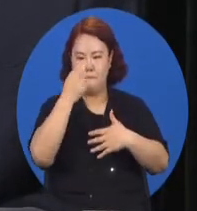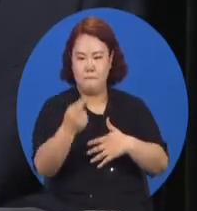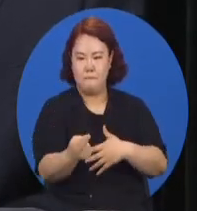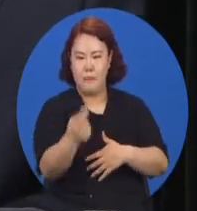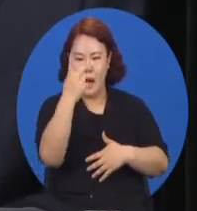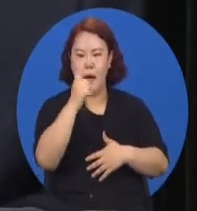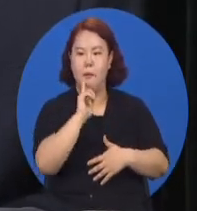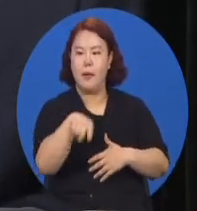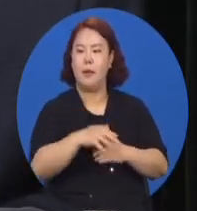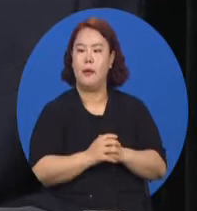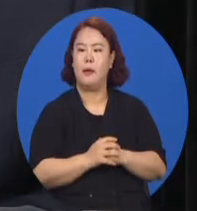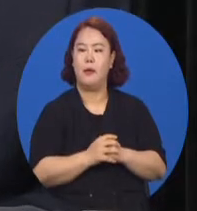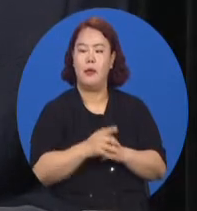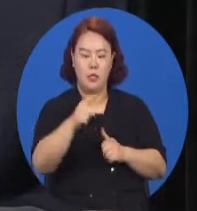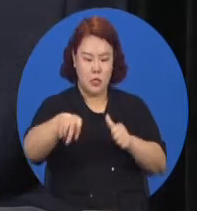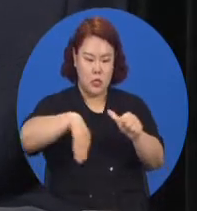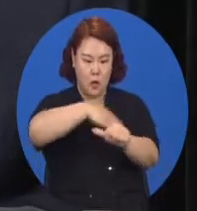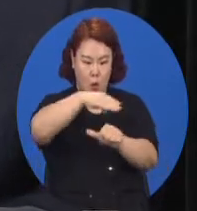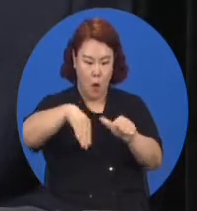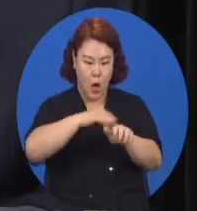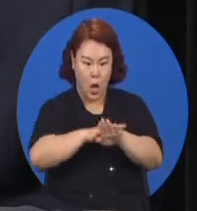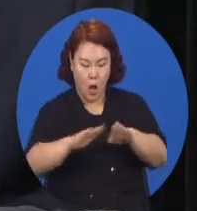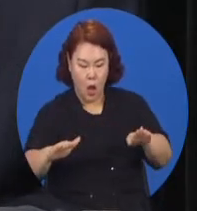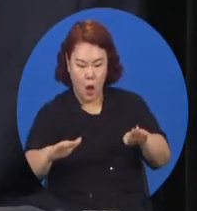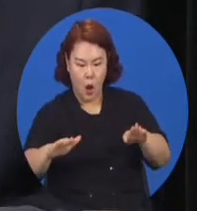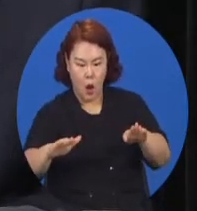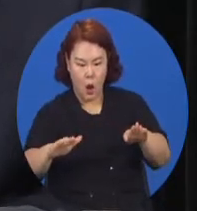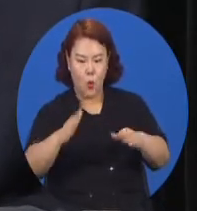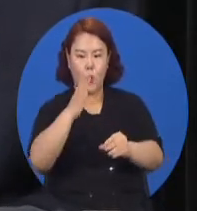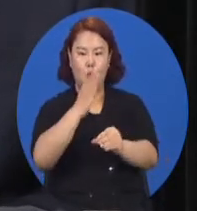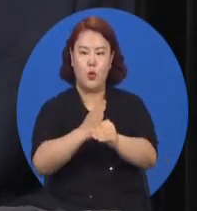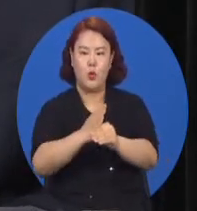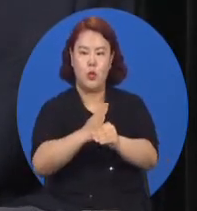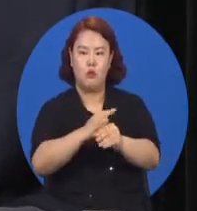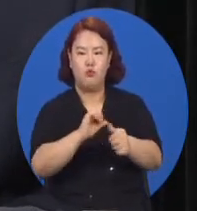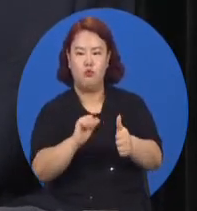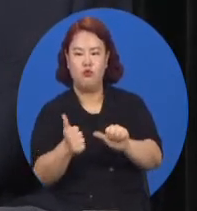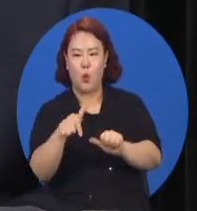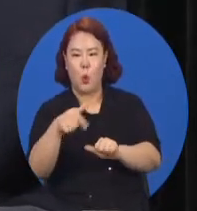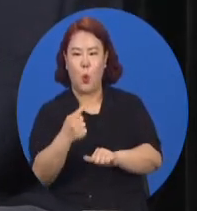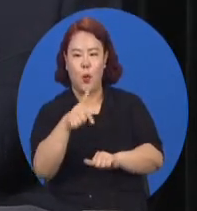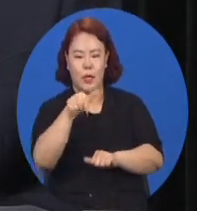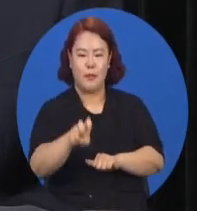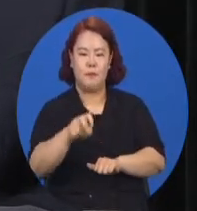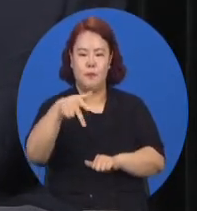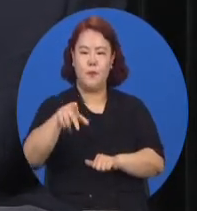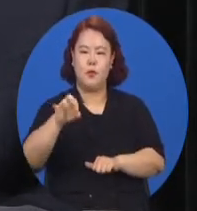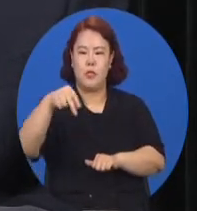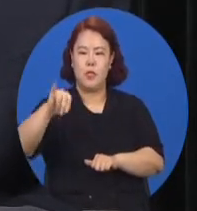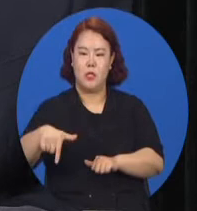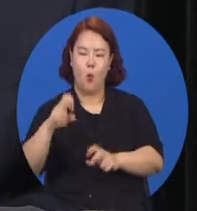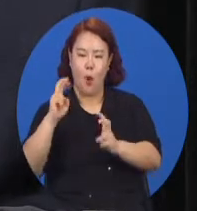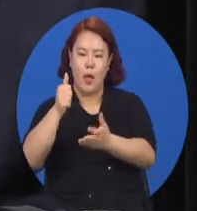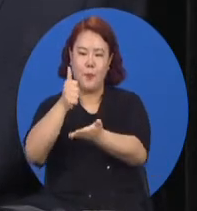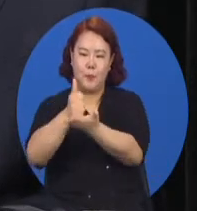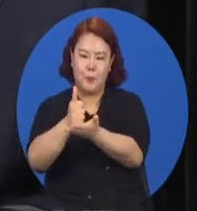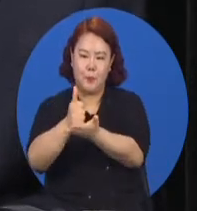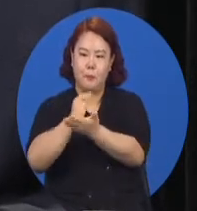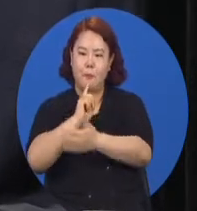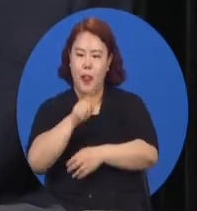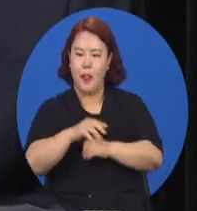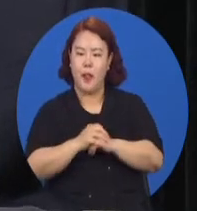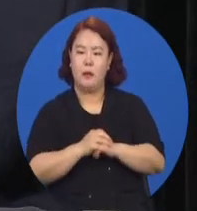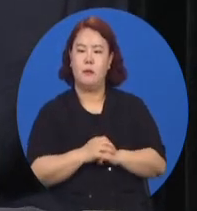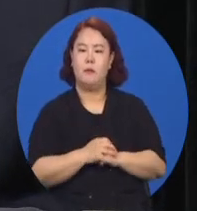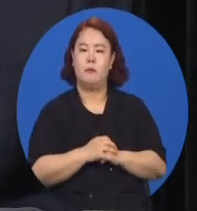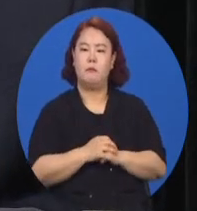했는데 그거를 해결해 나가는 과정에서 그 돌아가신 고 김정식 회장님께서 우리 그